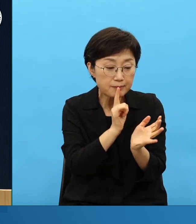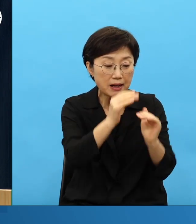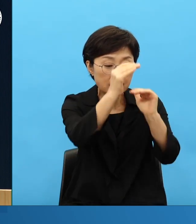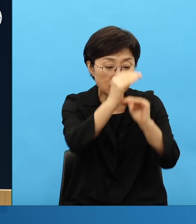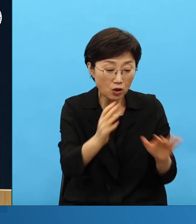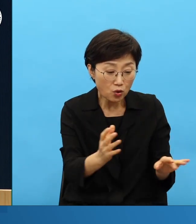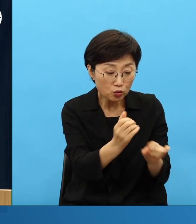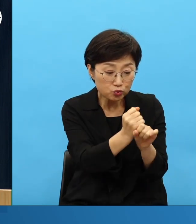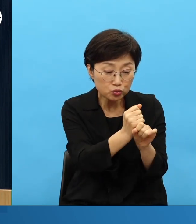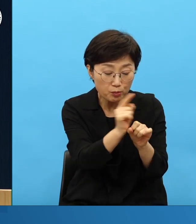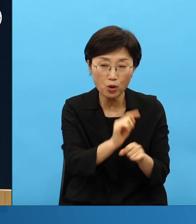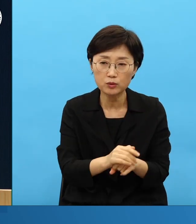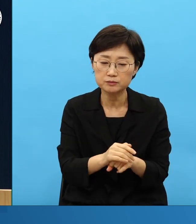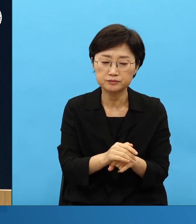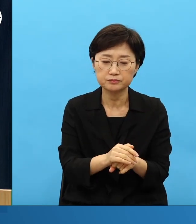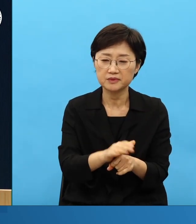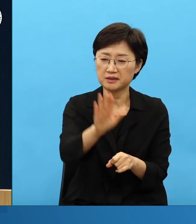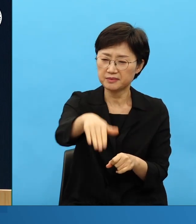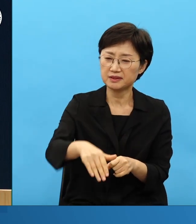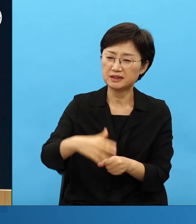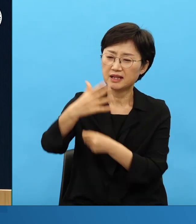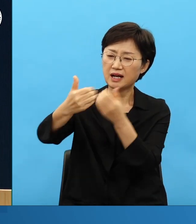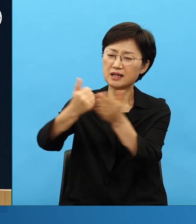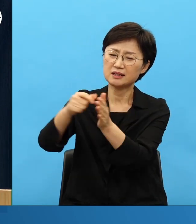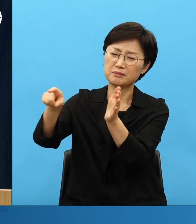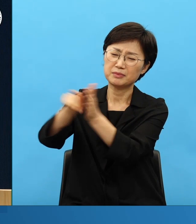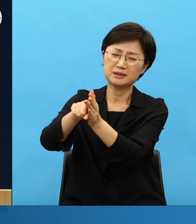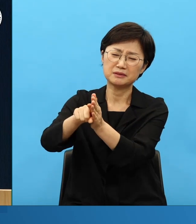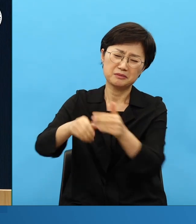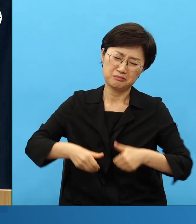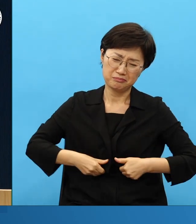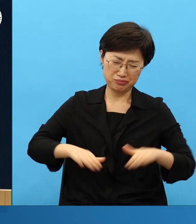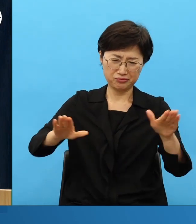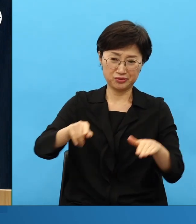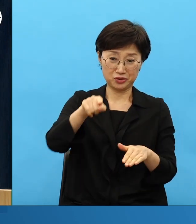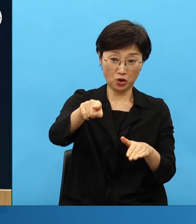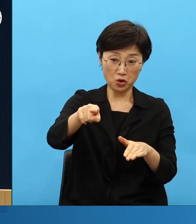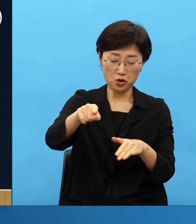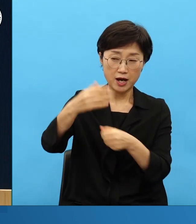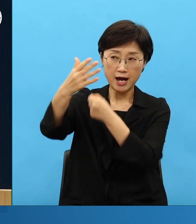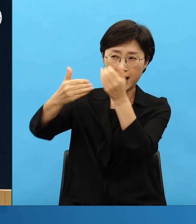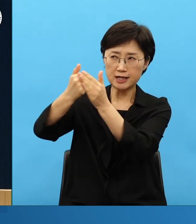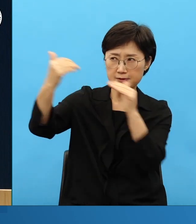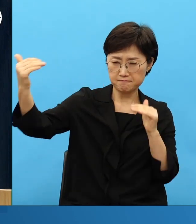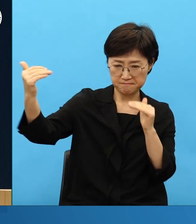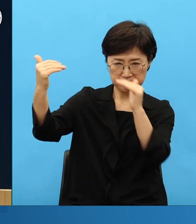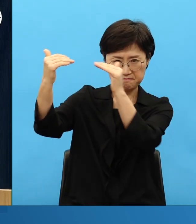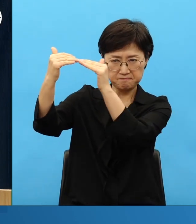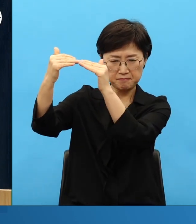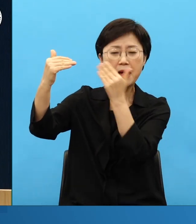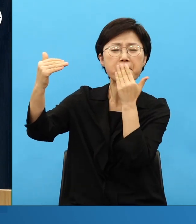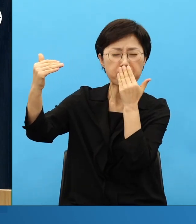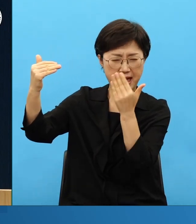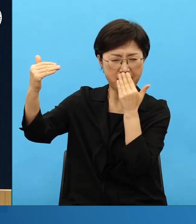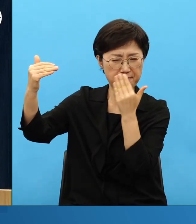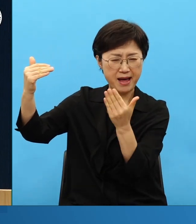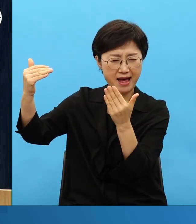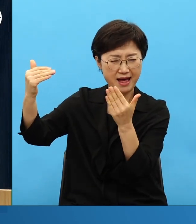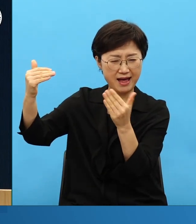네가 하나님 믿지 말고 하나님처럼 되는 거다. It's astounding that the things that the New Agers are saying right now, they're saying you don't need to believe in God. You